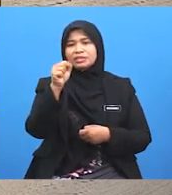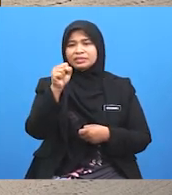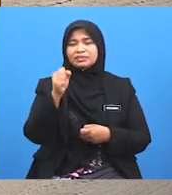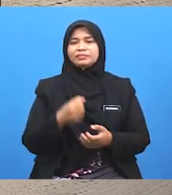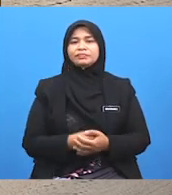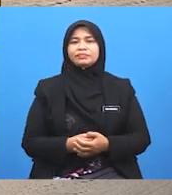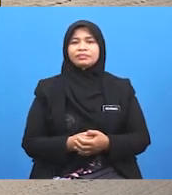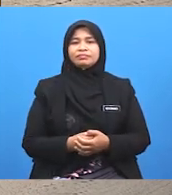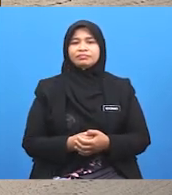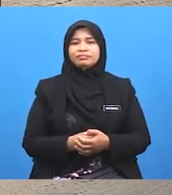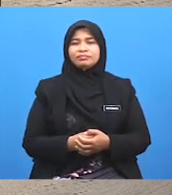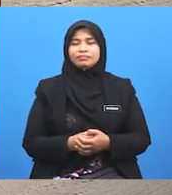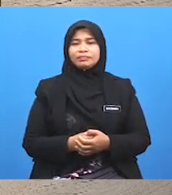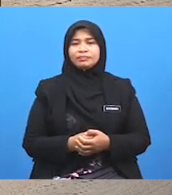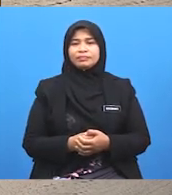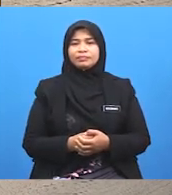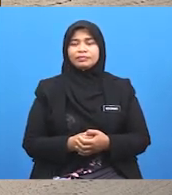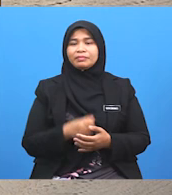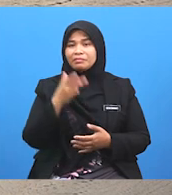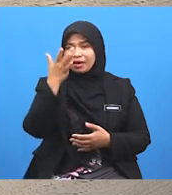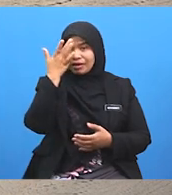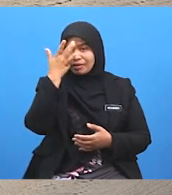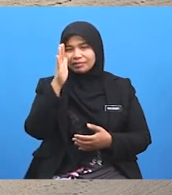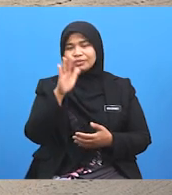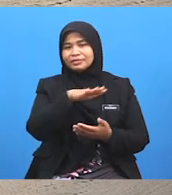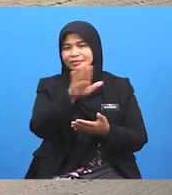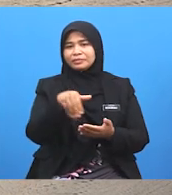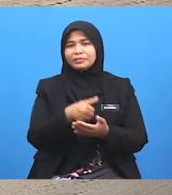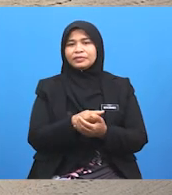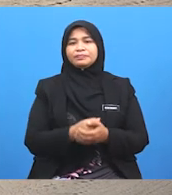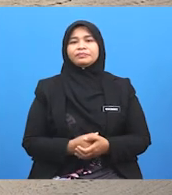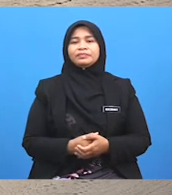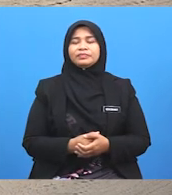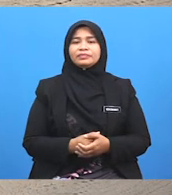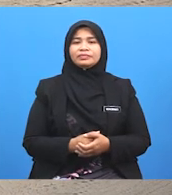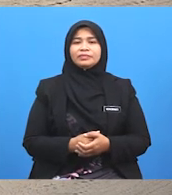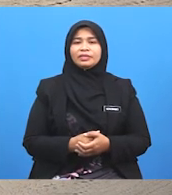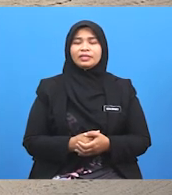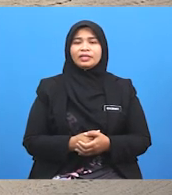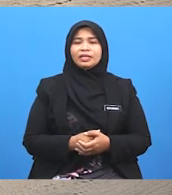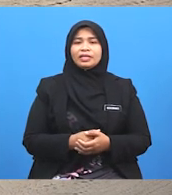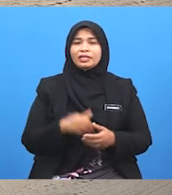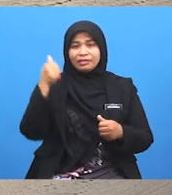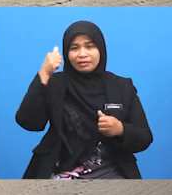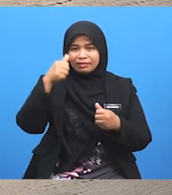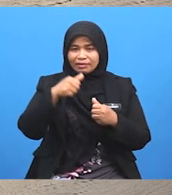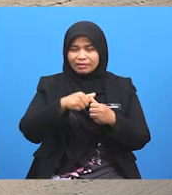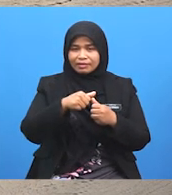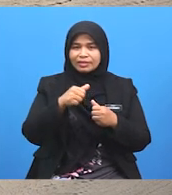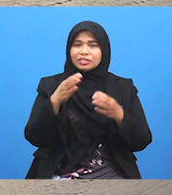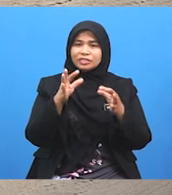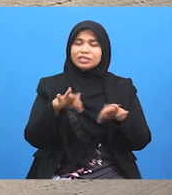Ya, betul. Pandai, Mira dan murid sekalian. Murid sekalian, ingat tak